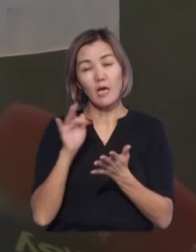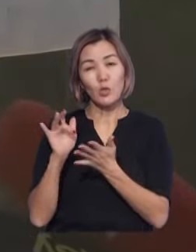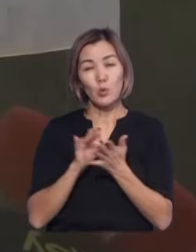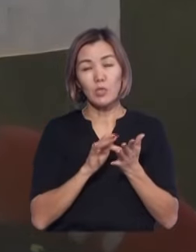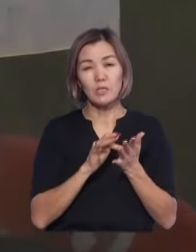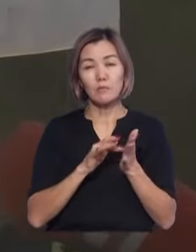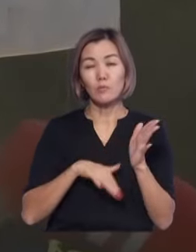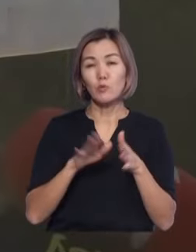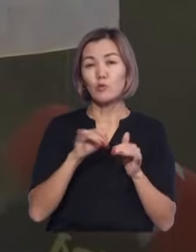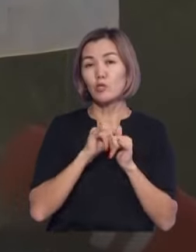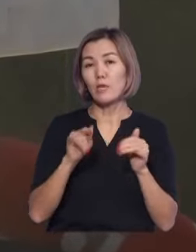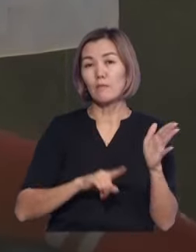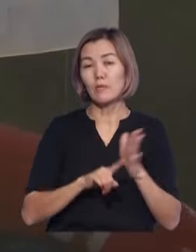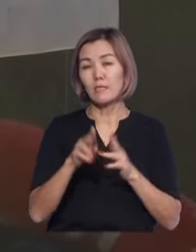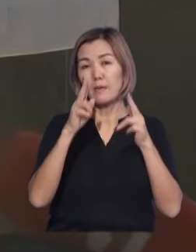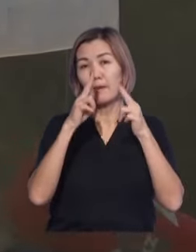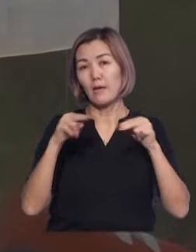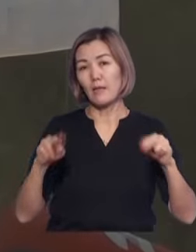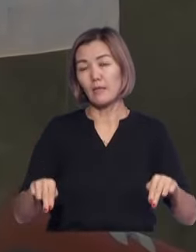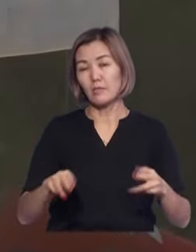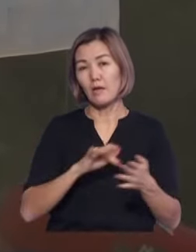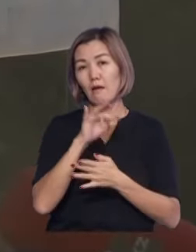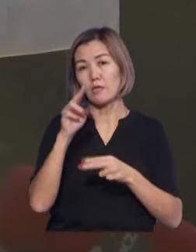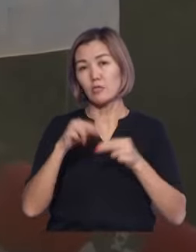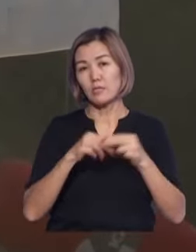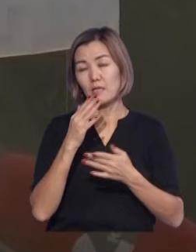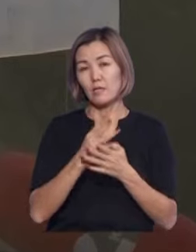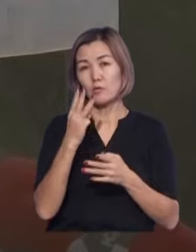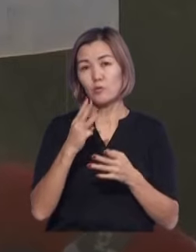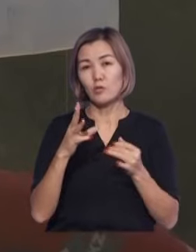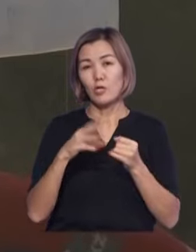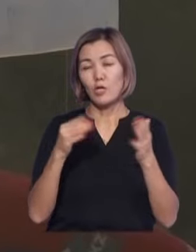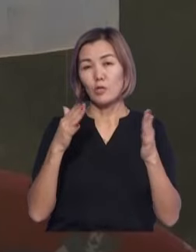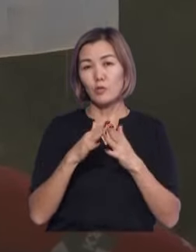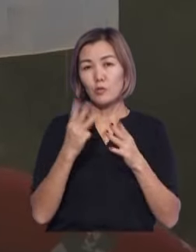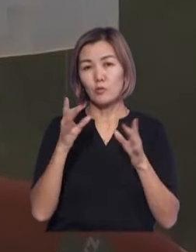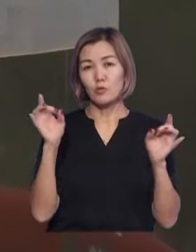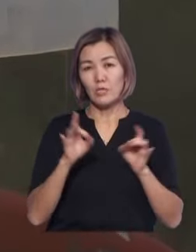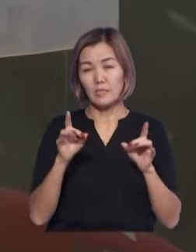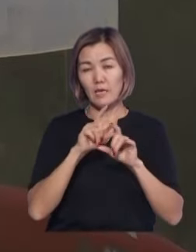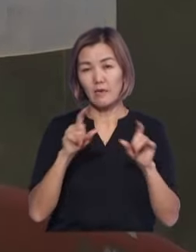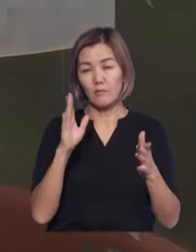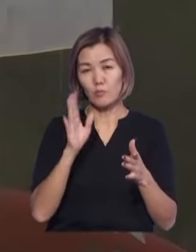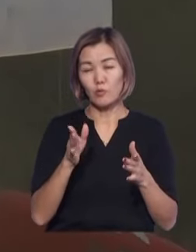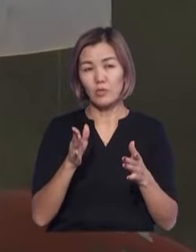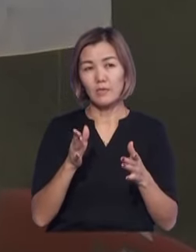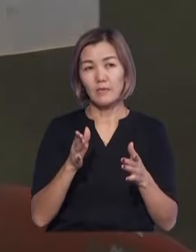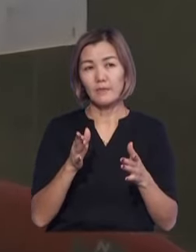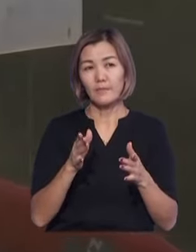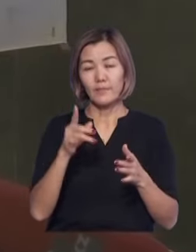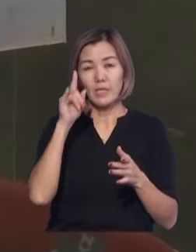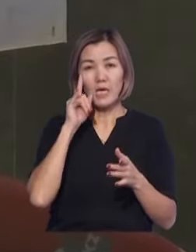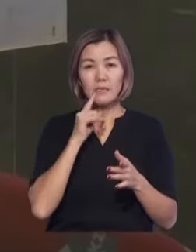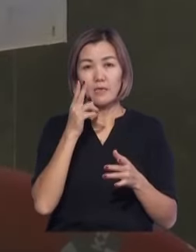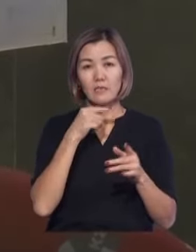жатыр. Мынау Павлодарда қалашық салынады. 3 коттедж, 3 ресторан болады. Мынау қазақ өзіміздің байтқанда